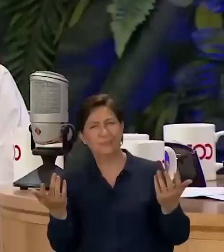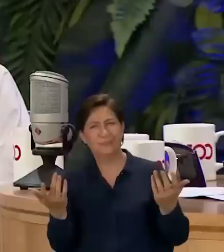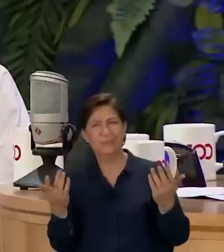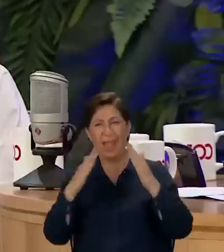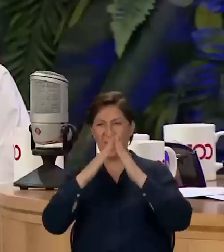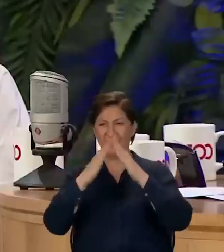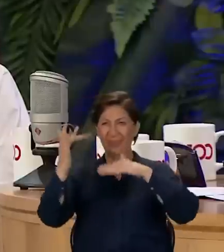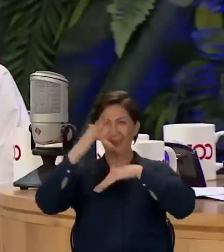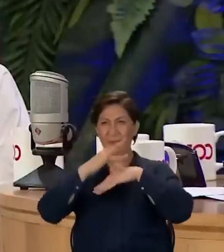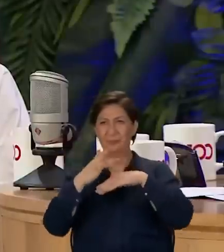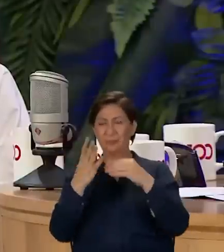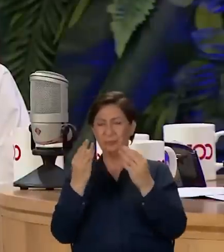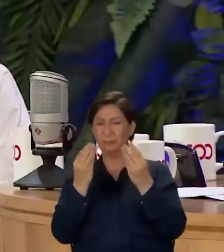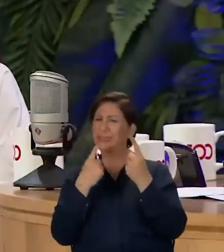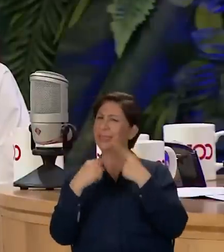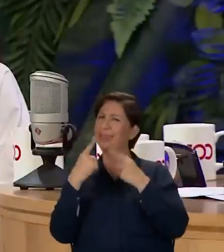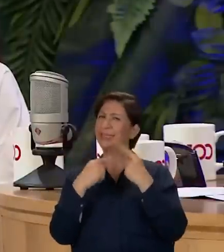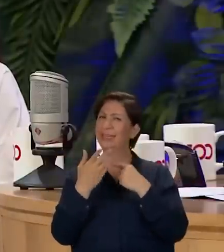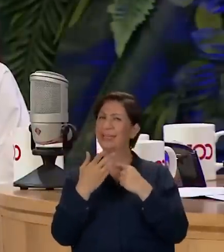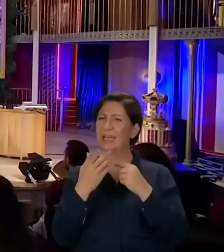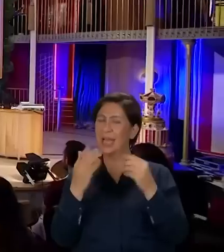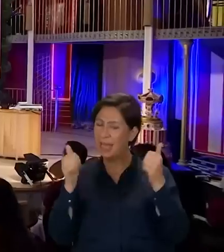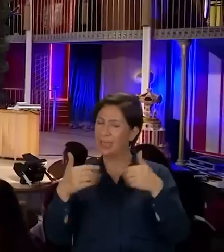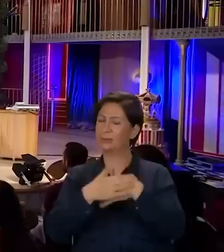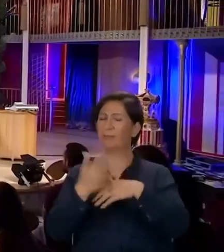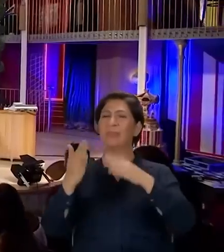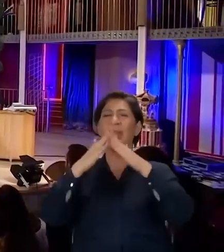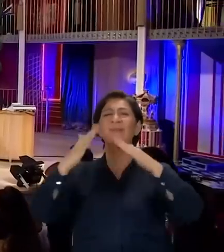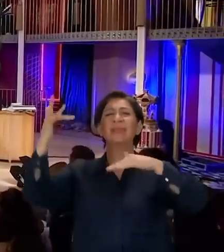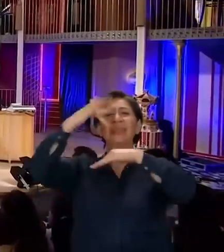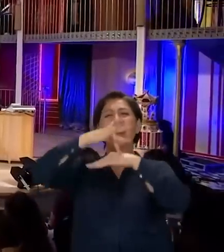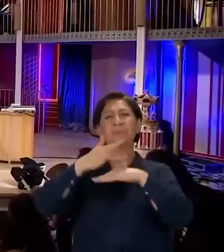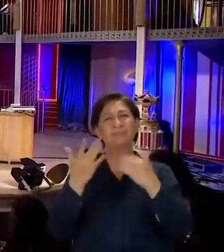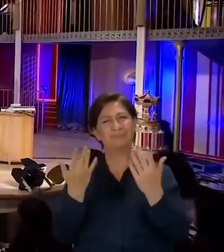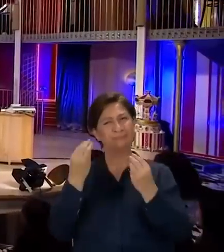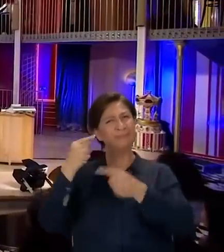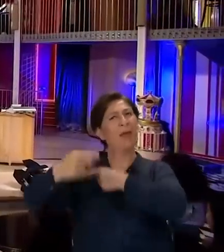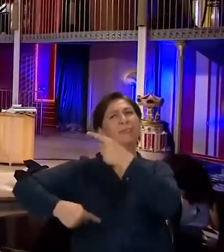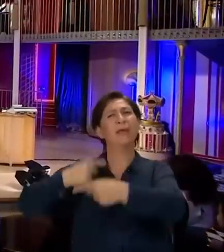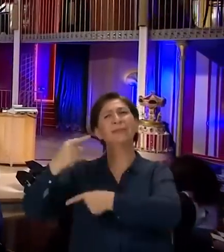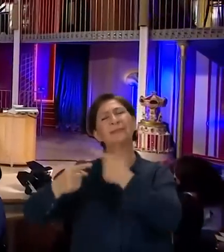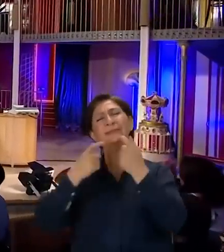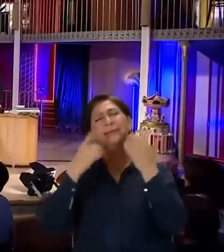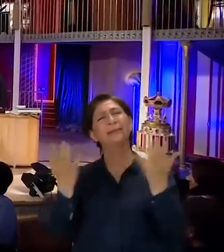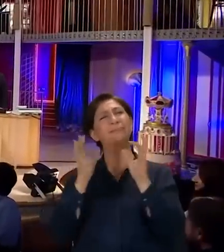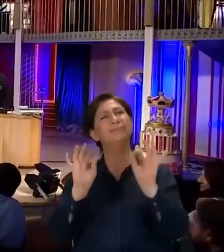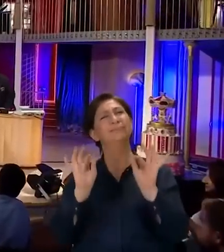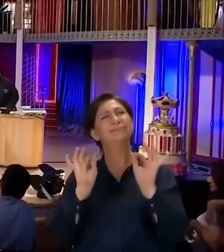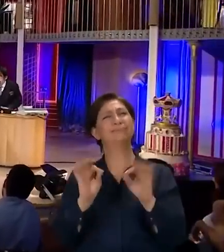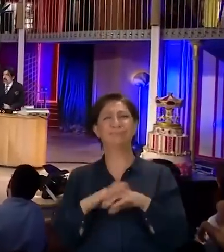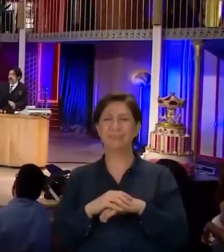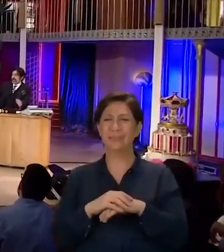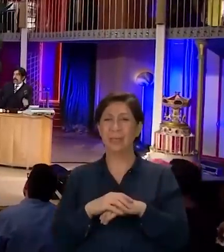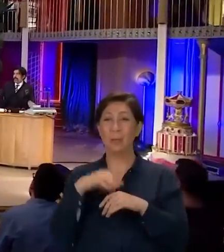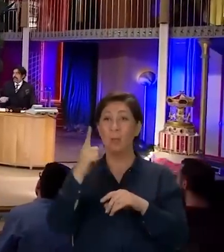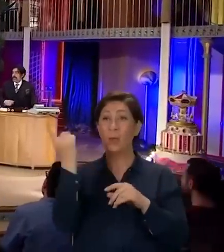Bir ritüelmiş gibi bahsetmesi çok tatlı. Akşam her akşam dama çıkıyoruz. Akşam dama çıkılır, ne güzel bir adettir. Demek ki